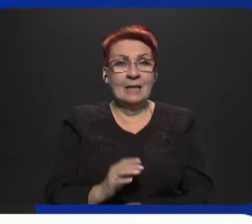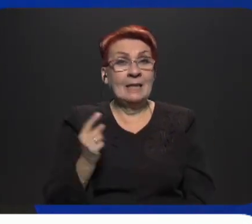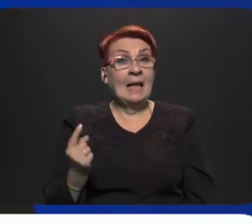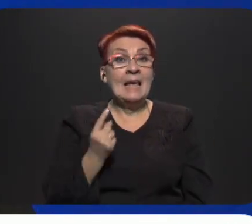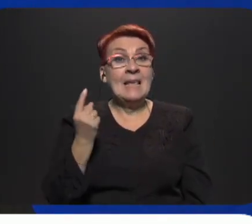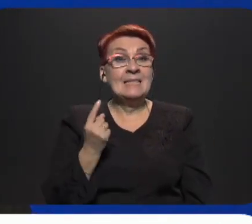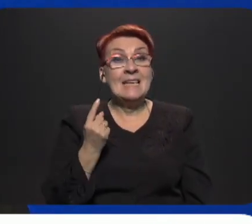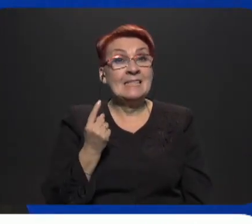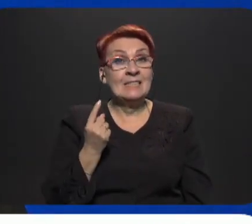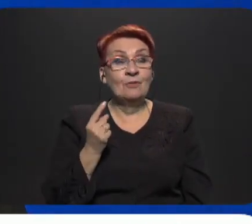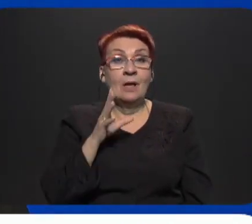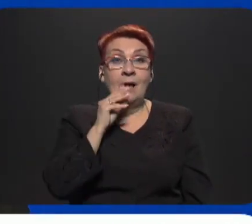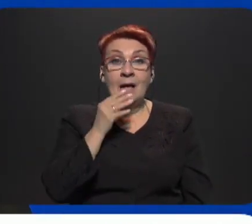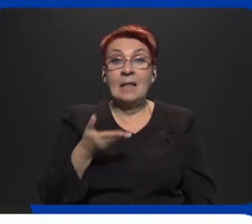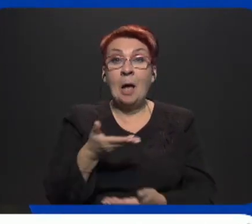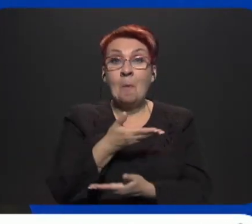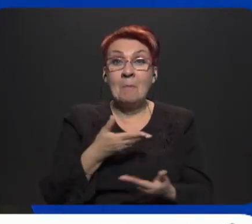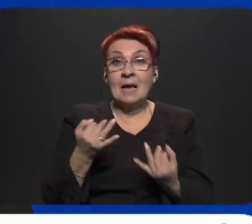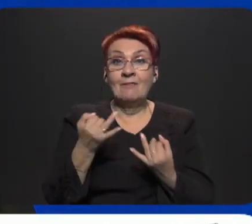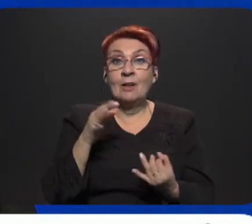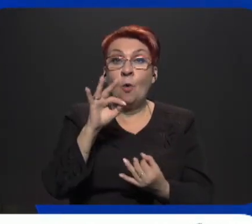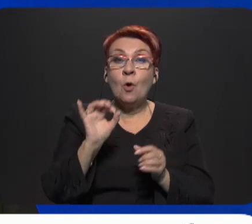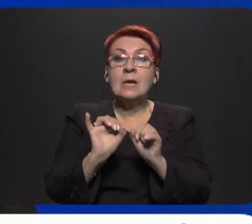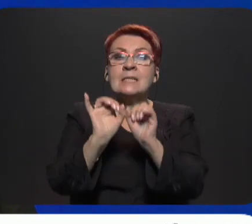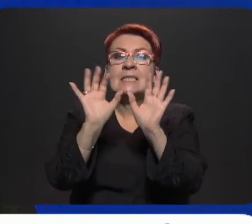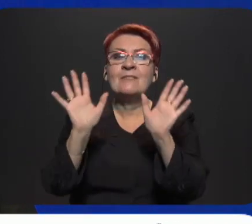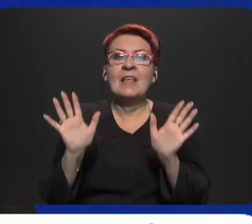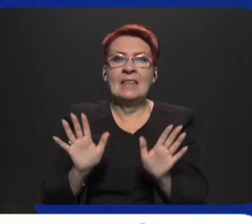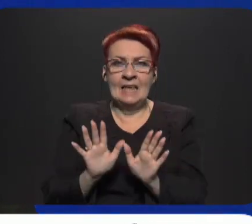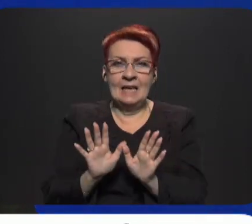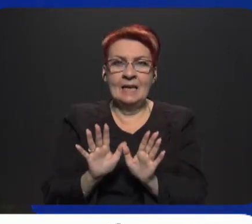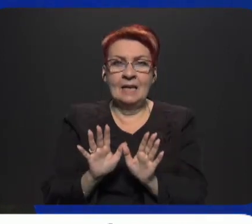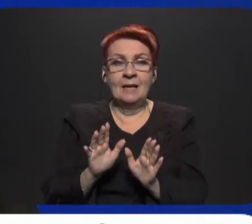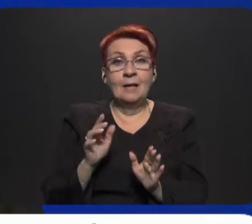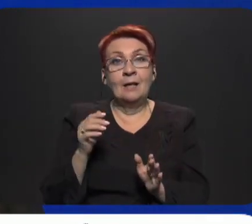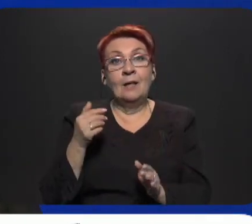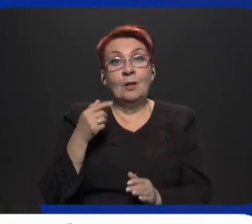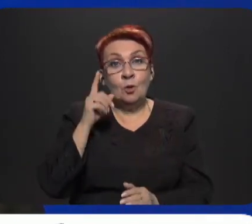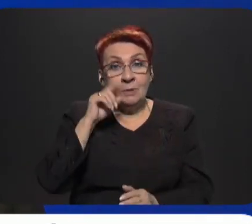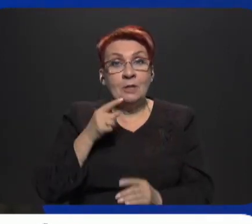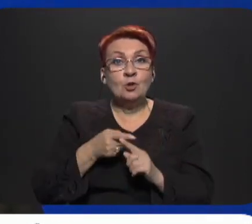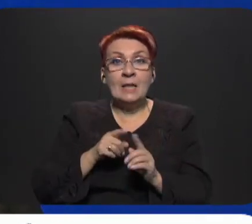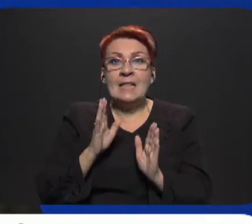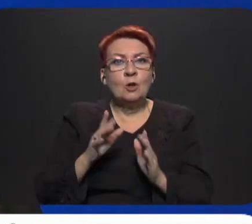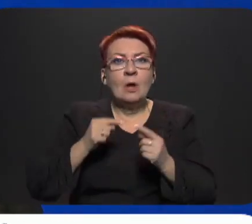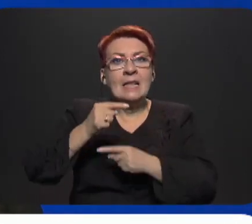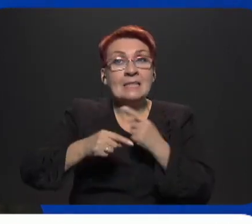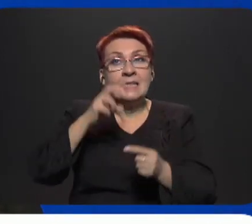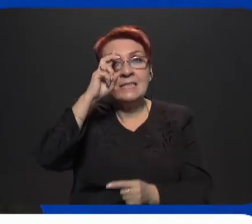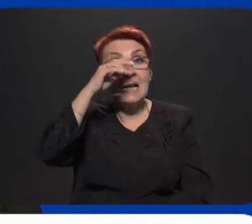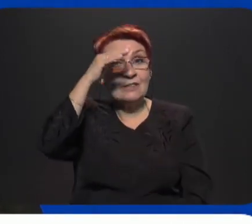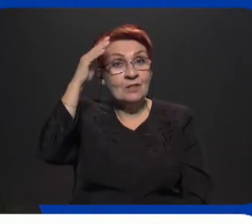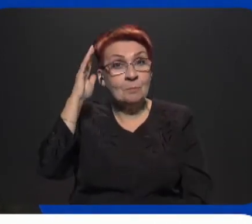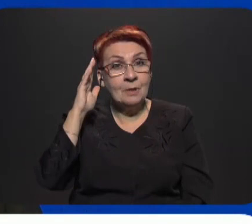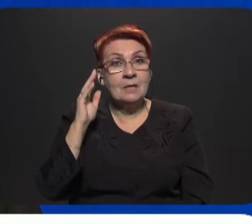что когда мы говорим о святых, то есть мы подразумеваем, что это не только наследники Царства Небесного, но